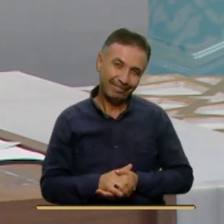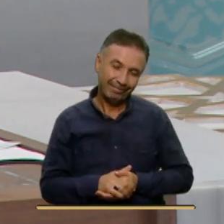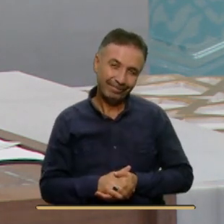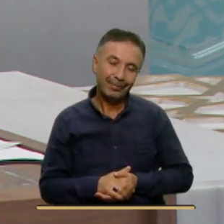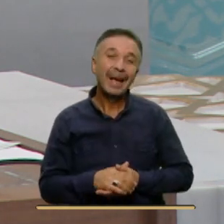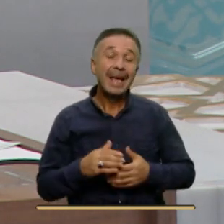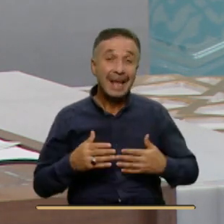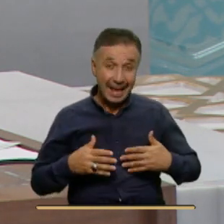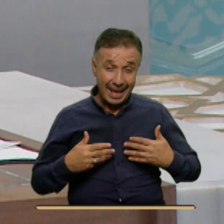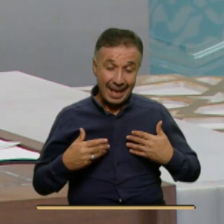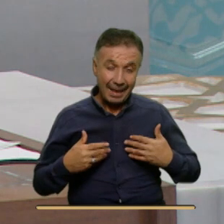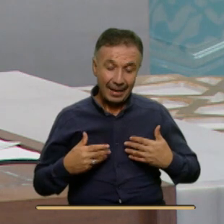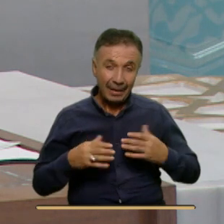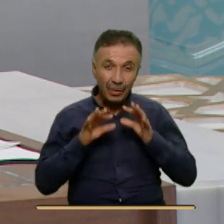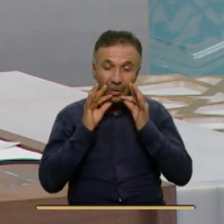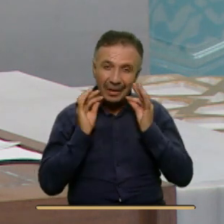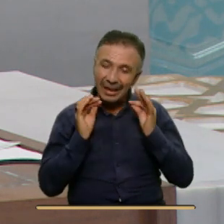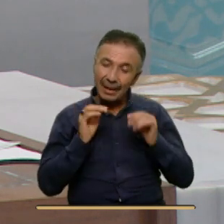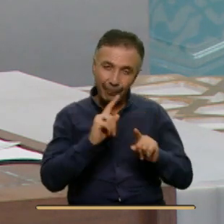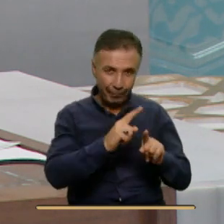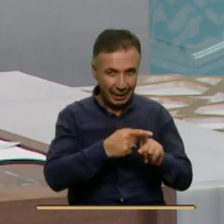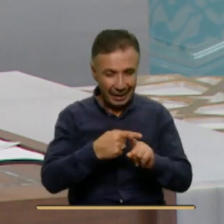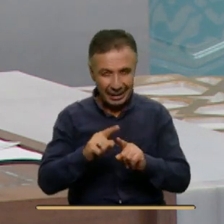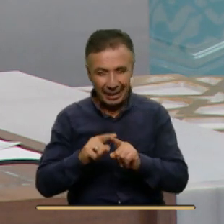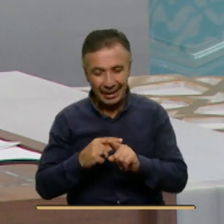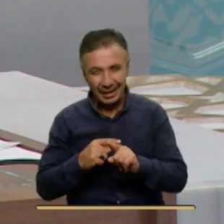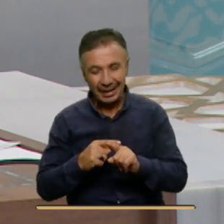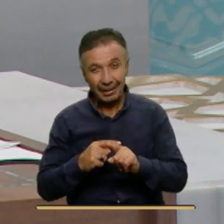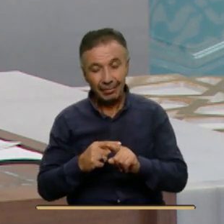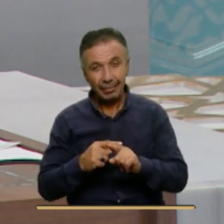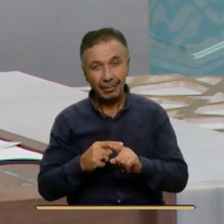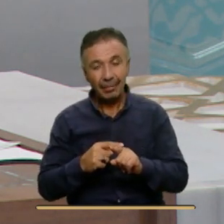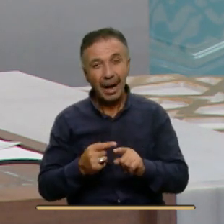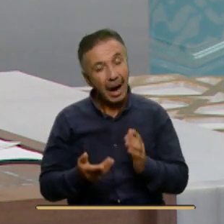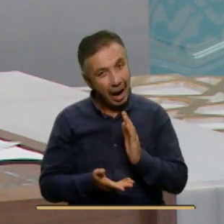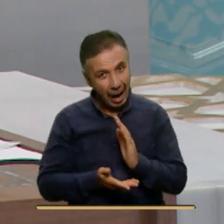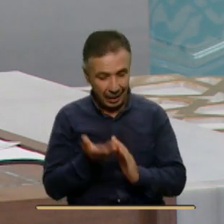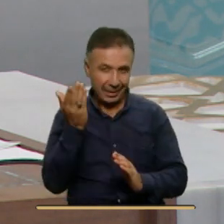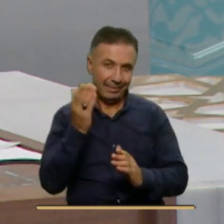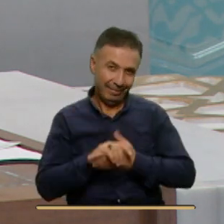Sevinçler paylaşılacak ki değerli müminler artsın.